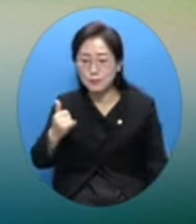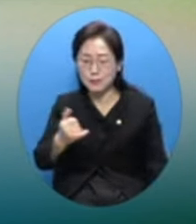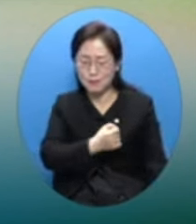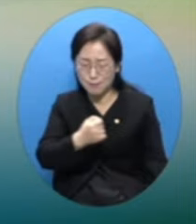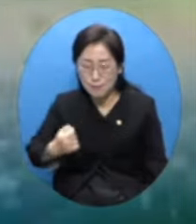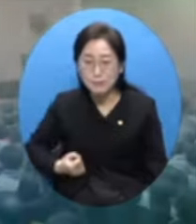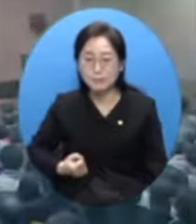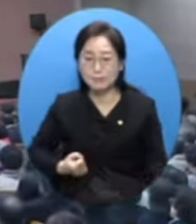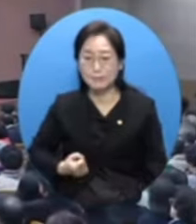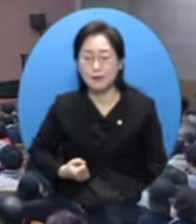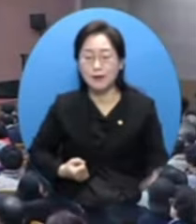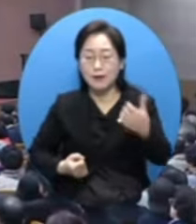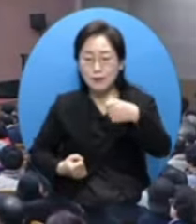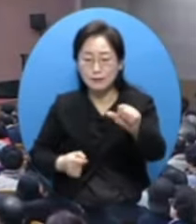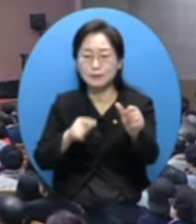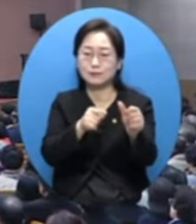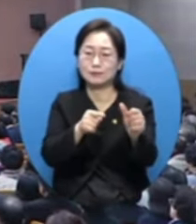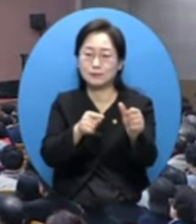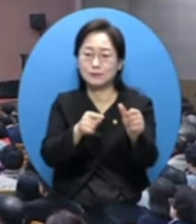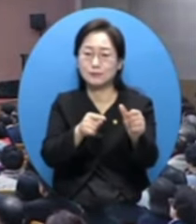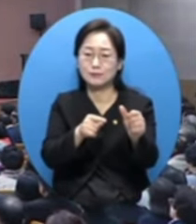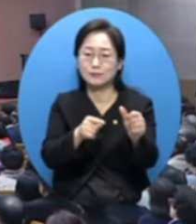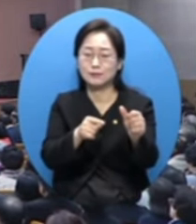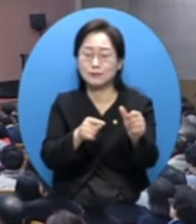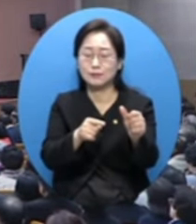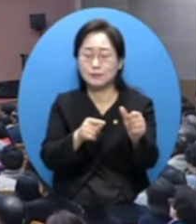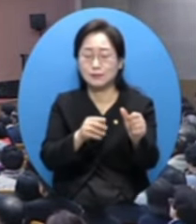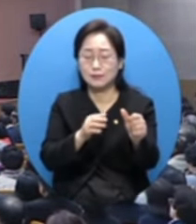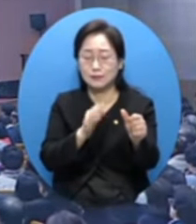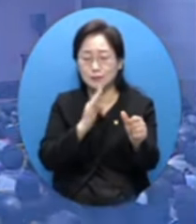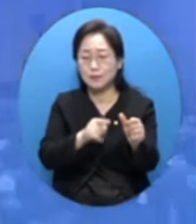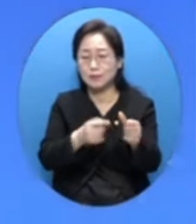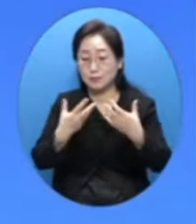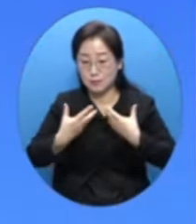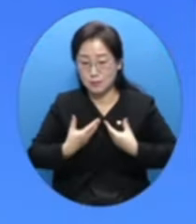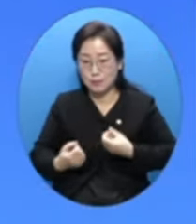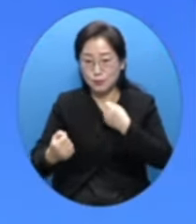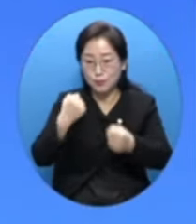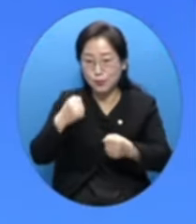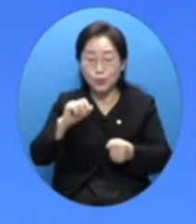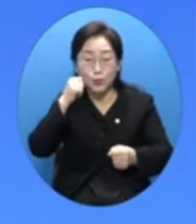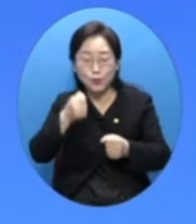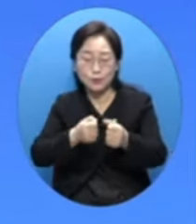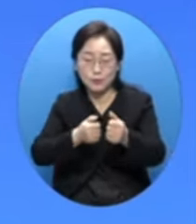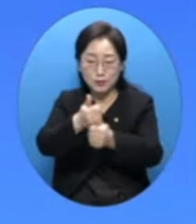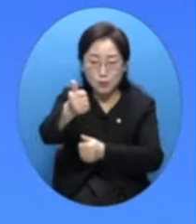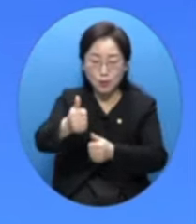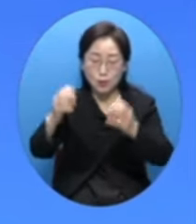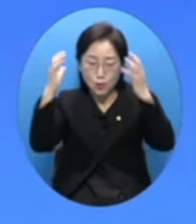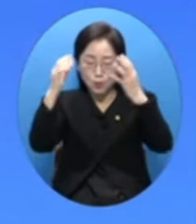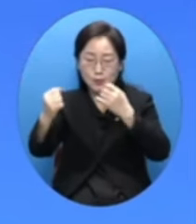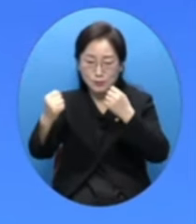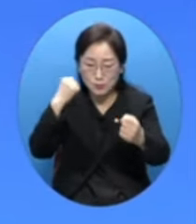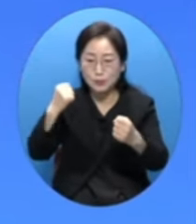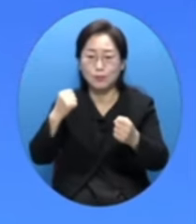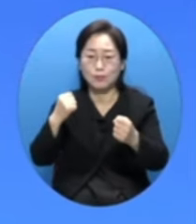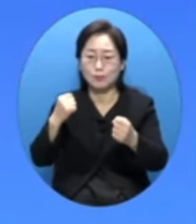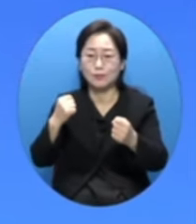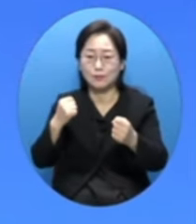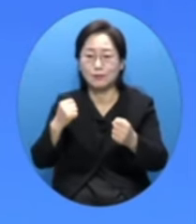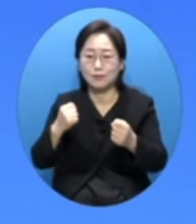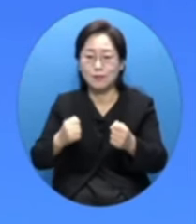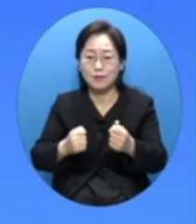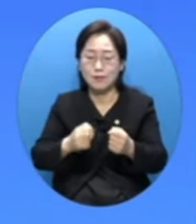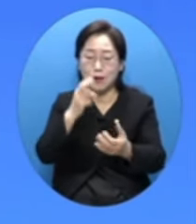흔적으로이 아들이 이렇게 절망 속에서도 모든 어려움이 이겨내고 고난 속에서도 모 이겨내고